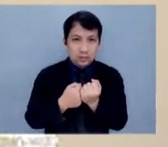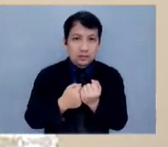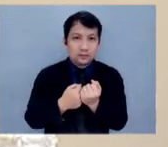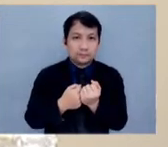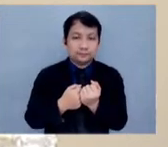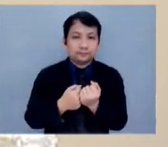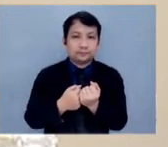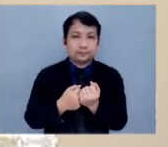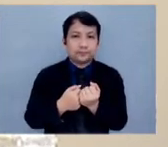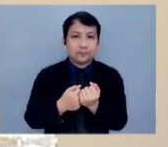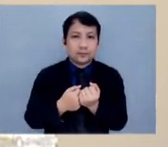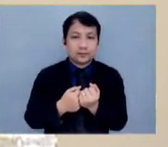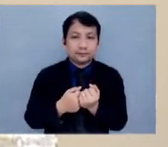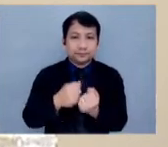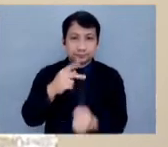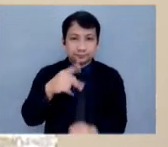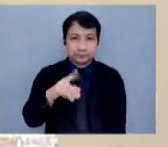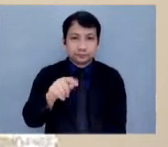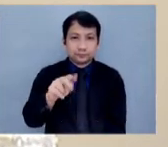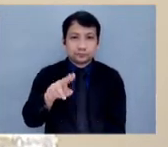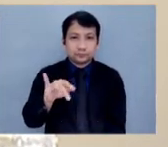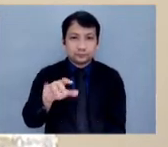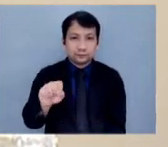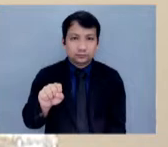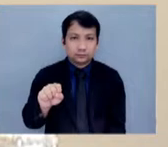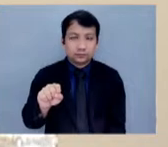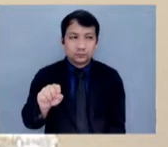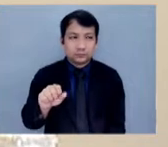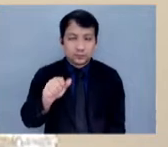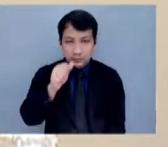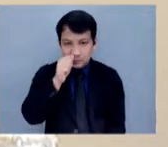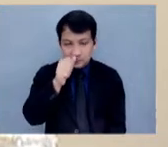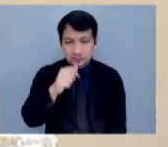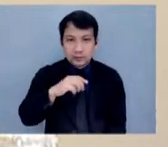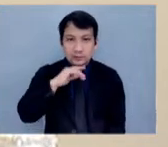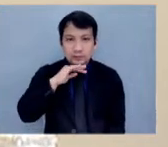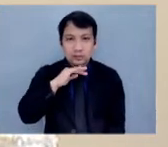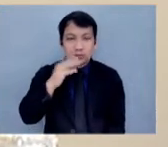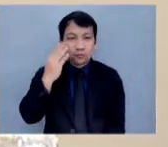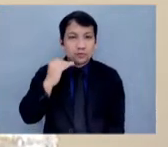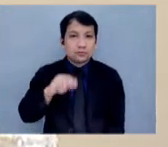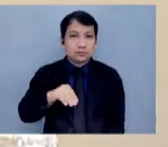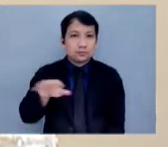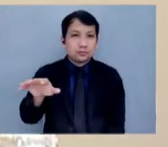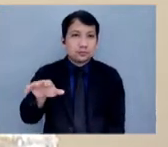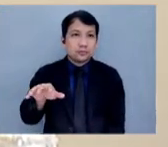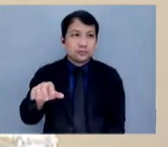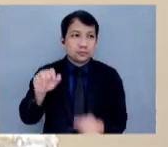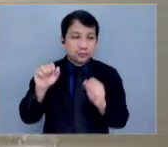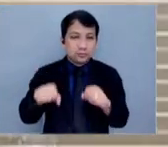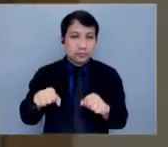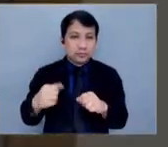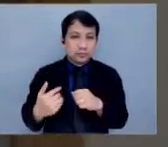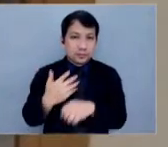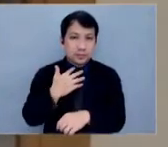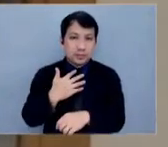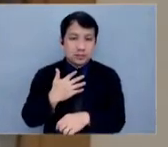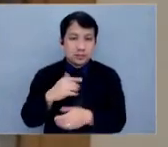yung pertussis, ano siya, bacterial. Because it's bacterial, pwede siyang gamutin ng